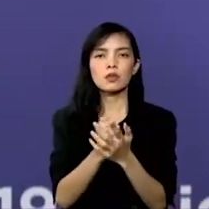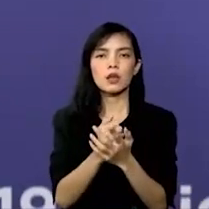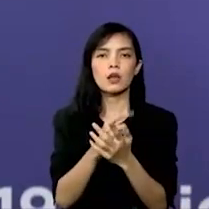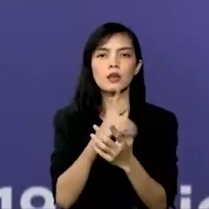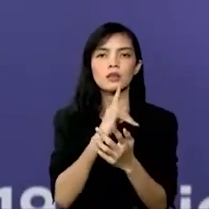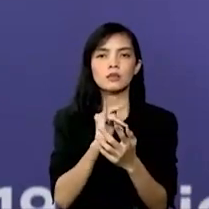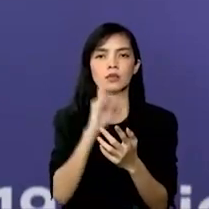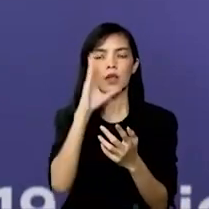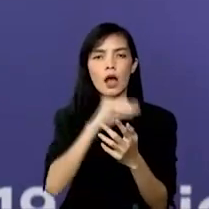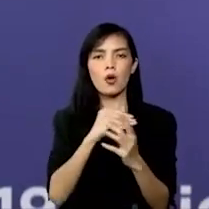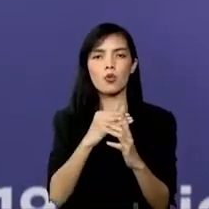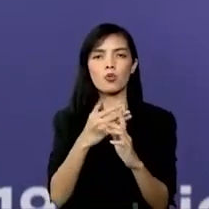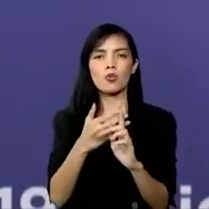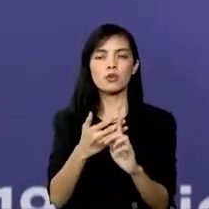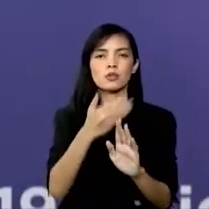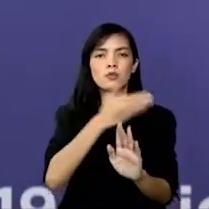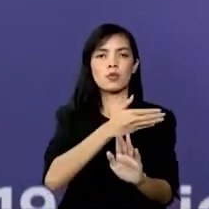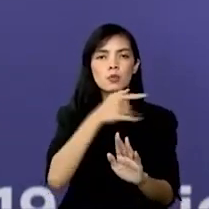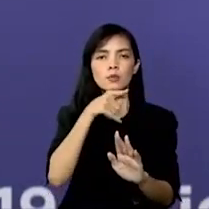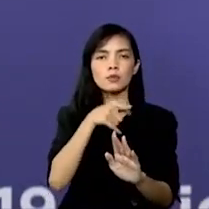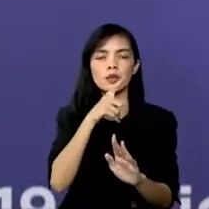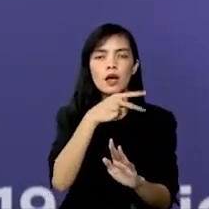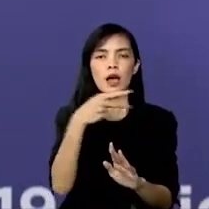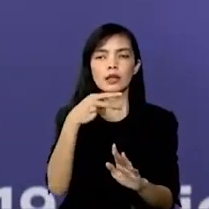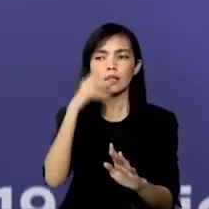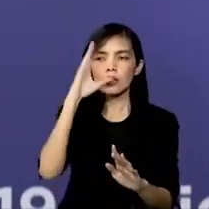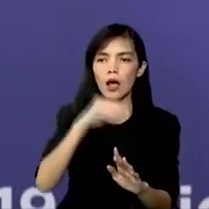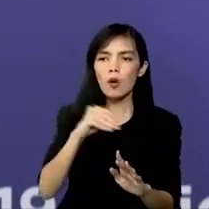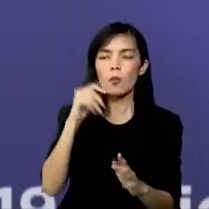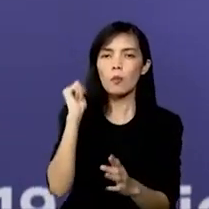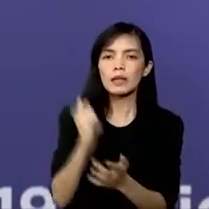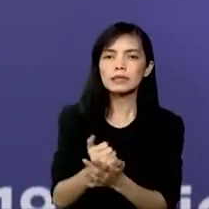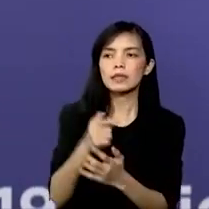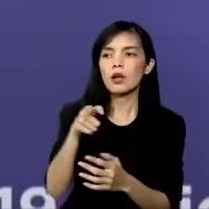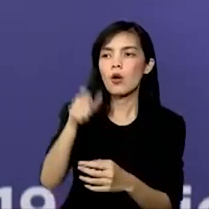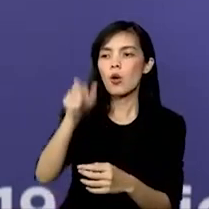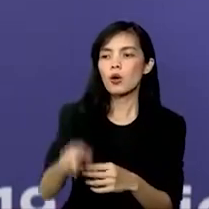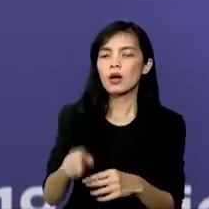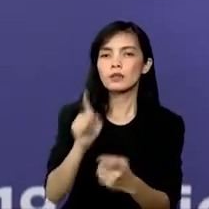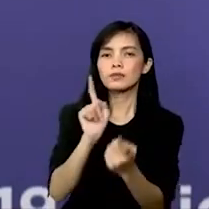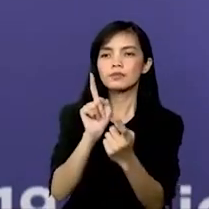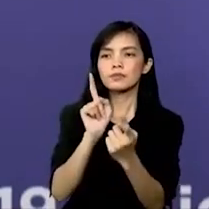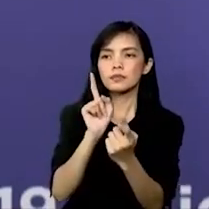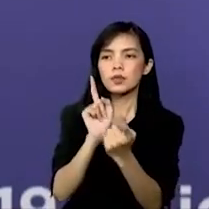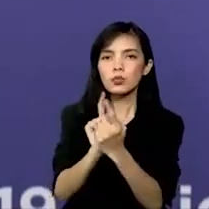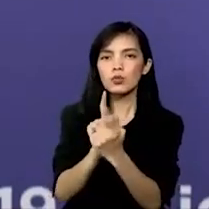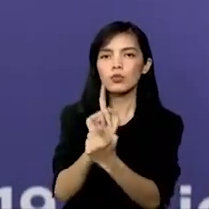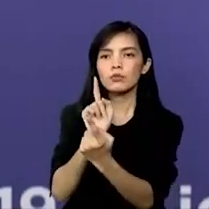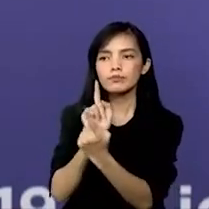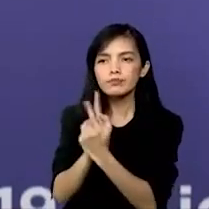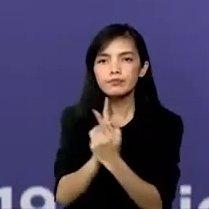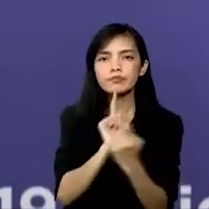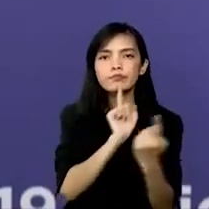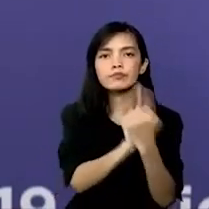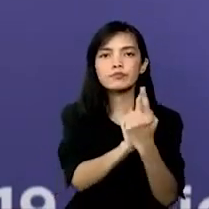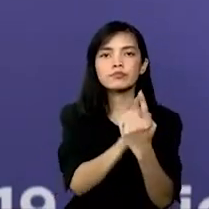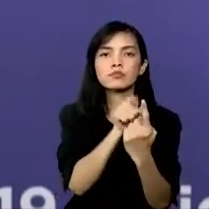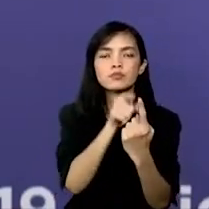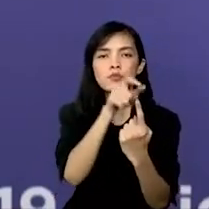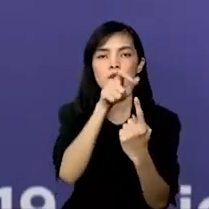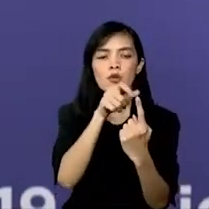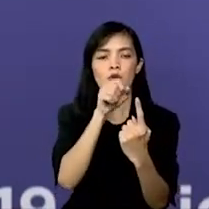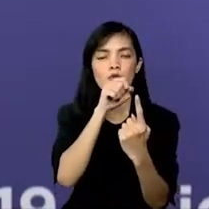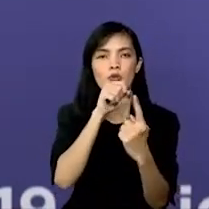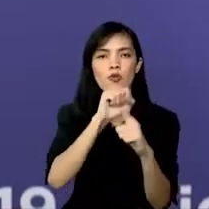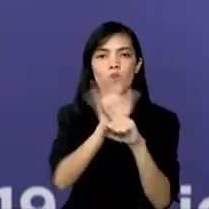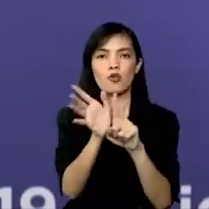menepis jadi memastikan bahwa orang yang memiliki kontak erat riwayat kontak Rat dengan